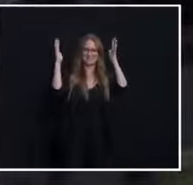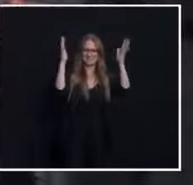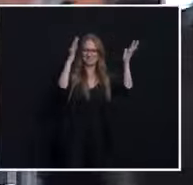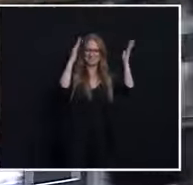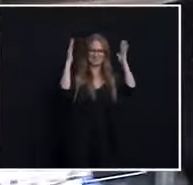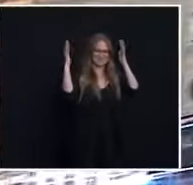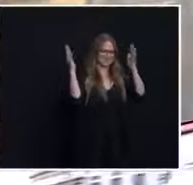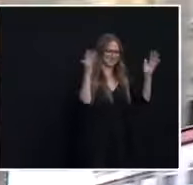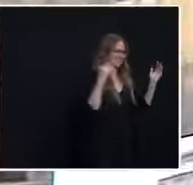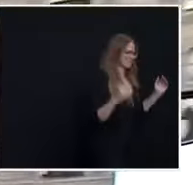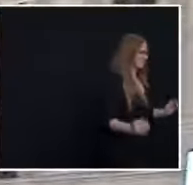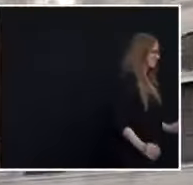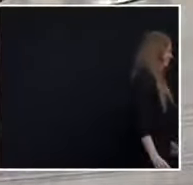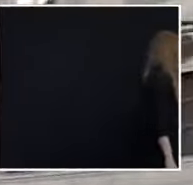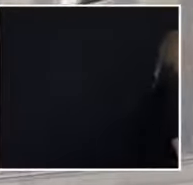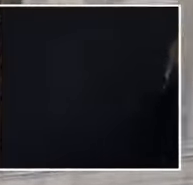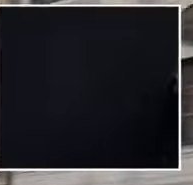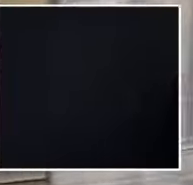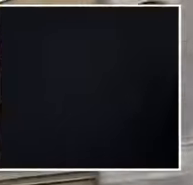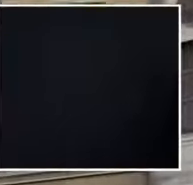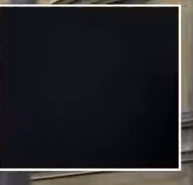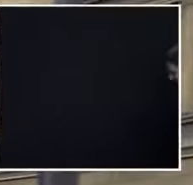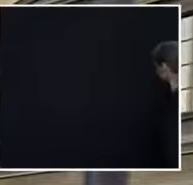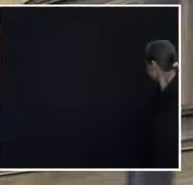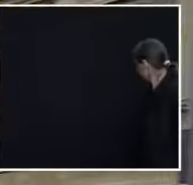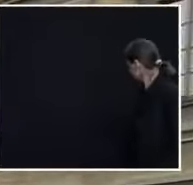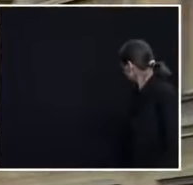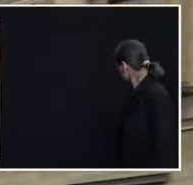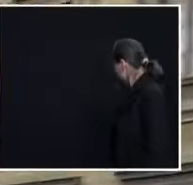an die Damen und Herren des Rundfunkorchesters.